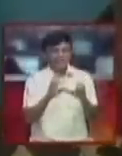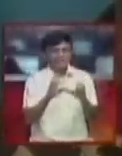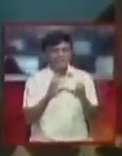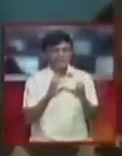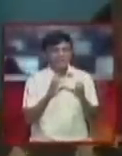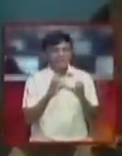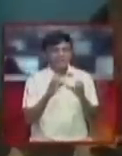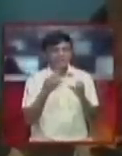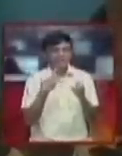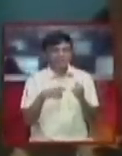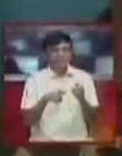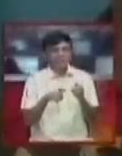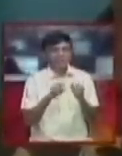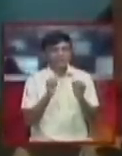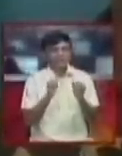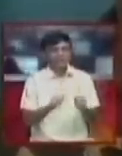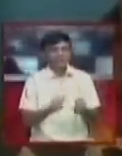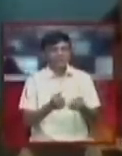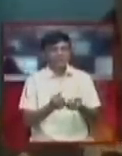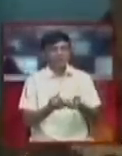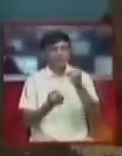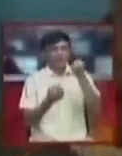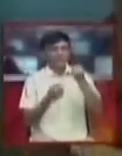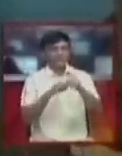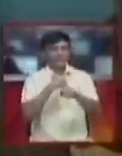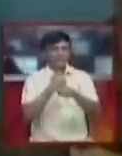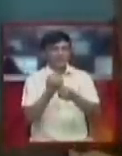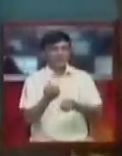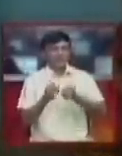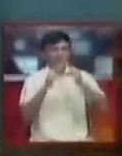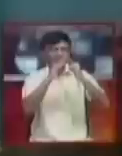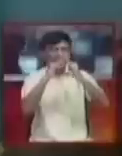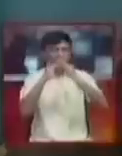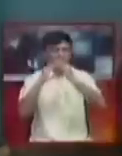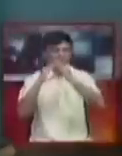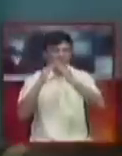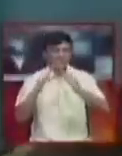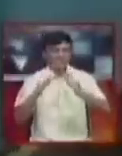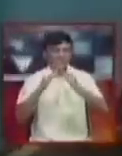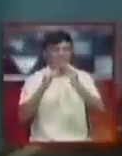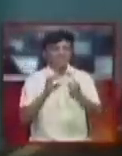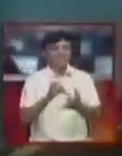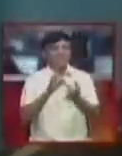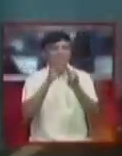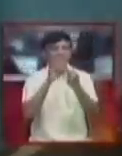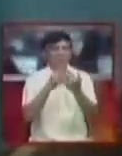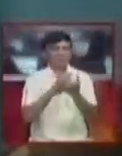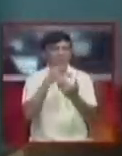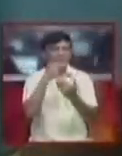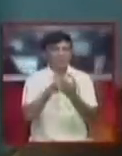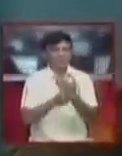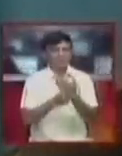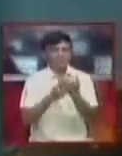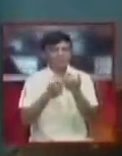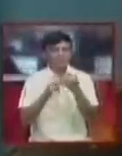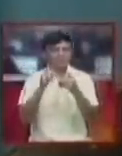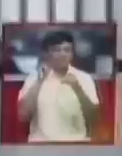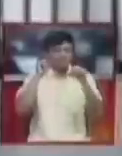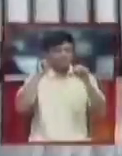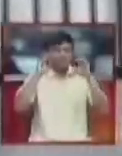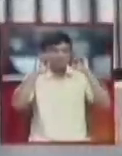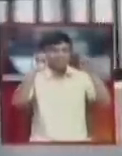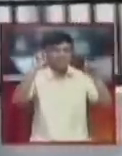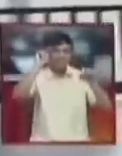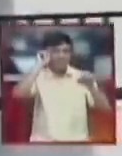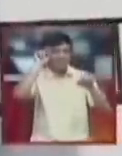natin para magkaroon tayo ng sariling bahay. Lalong-lalo na sa programa ng ating